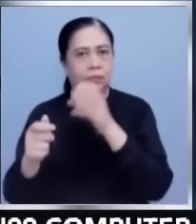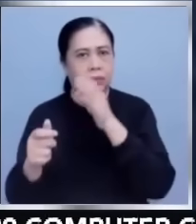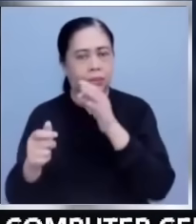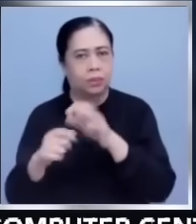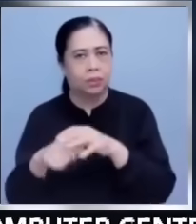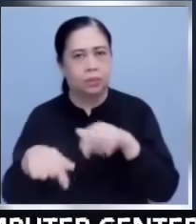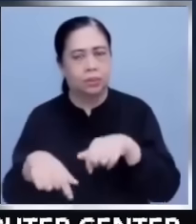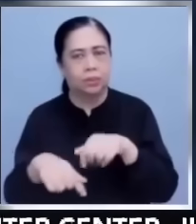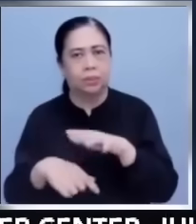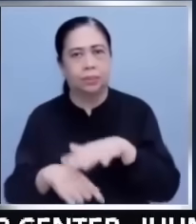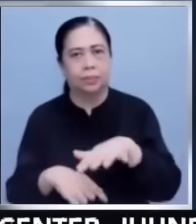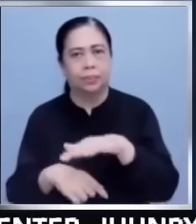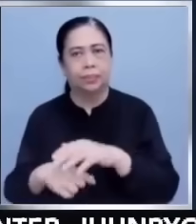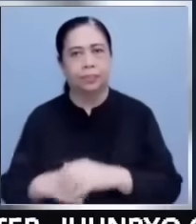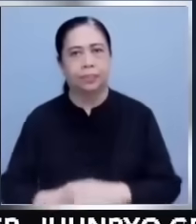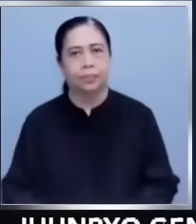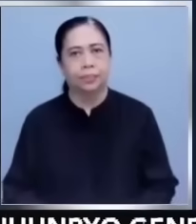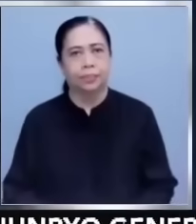Scarborough.